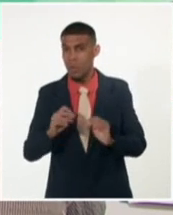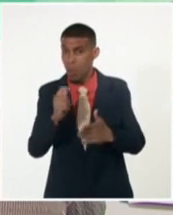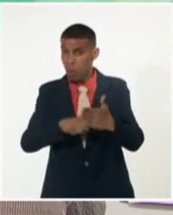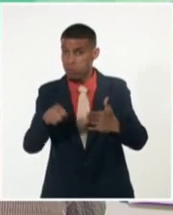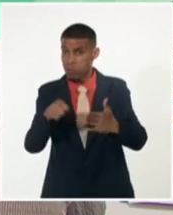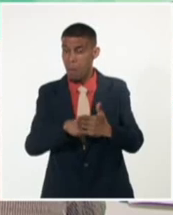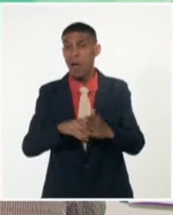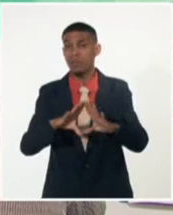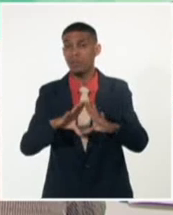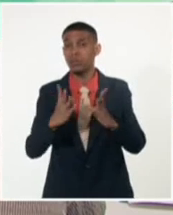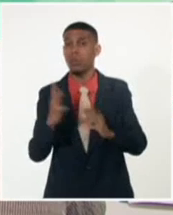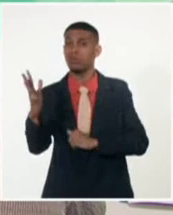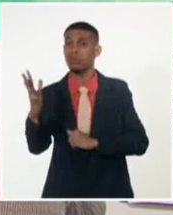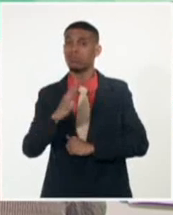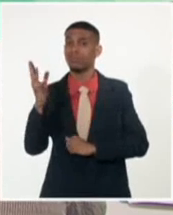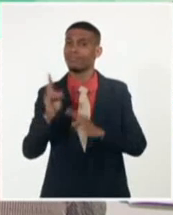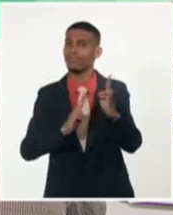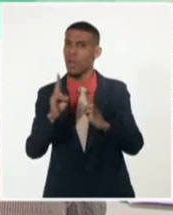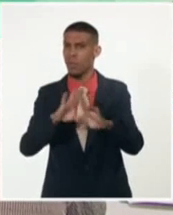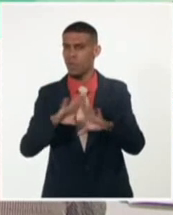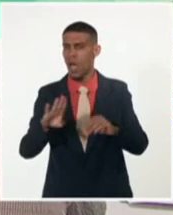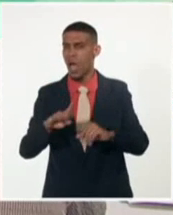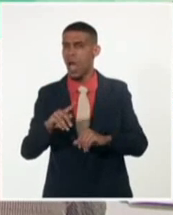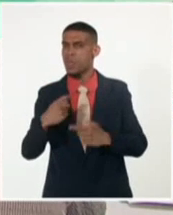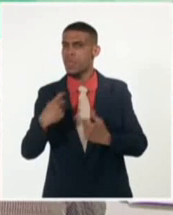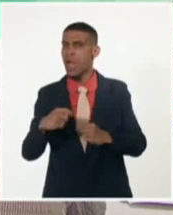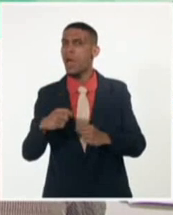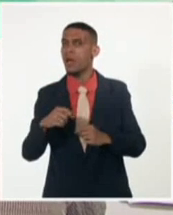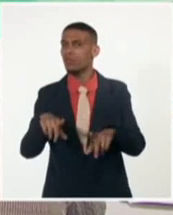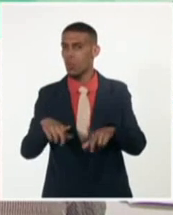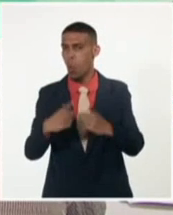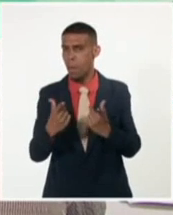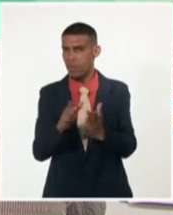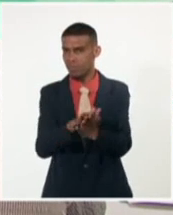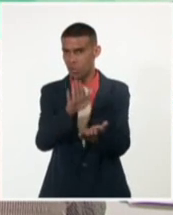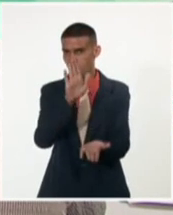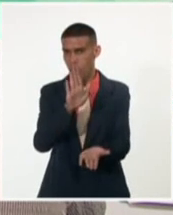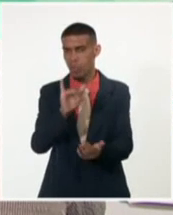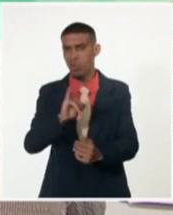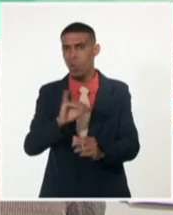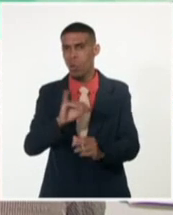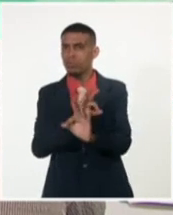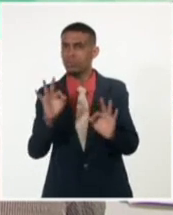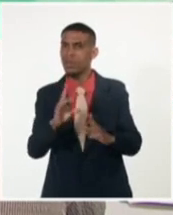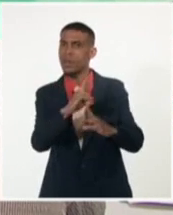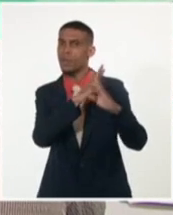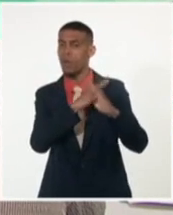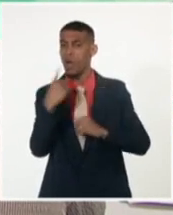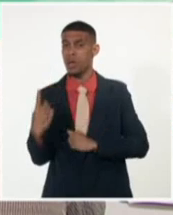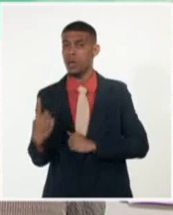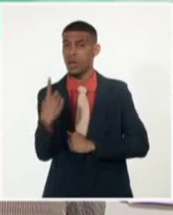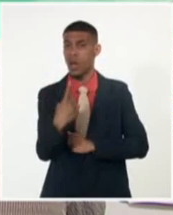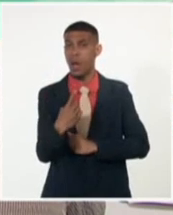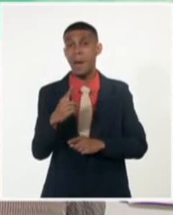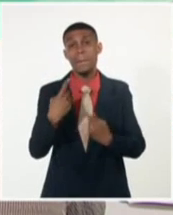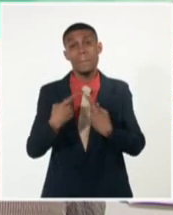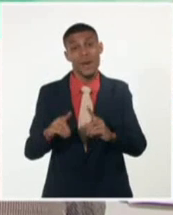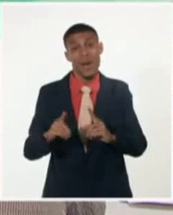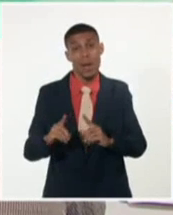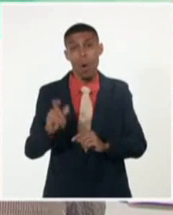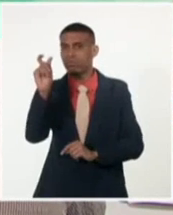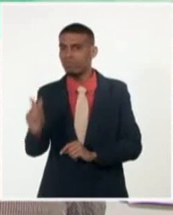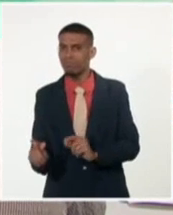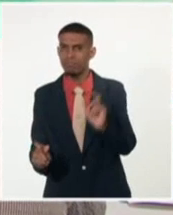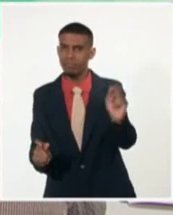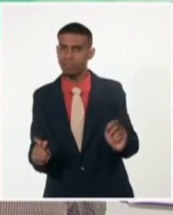internacionalmente acordada debe aplicarse de acuerdo con el principio de equidad y de responsabilidades comunes pero diferenciadas y